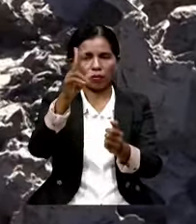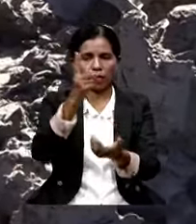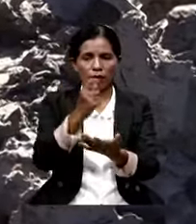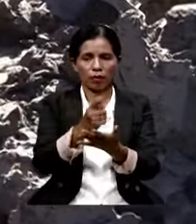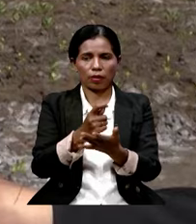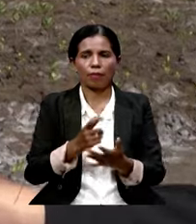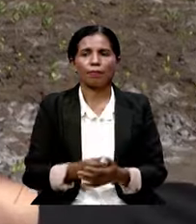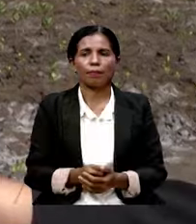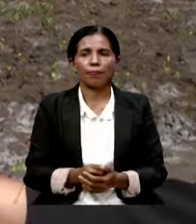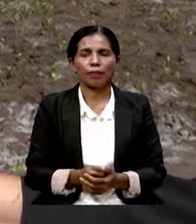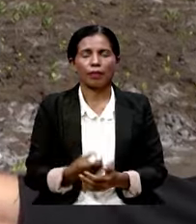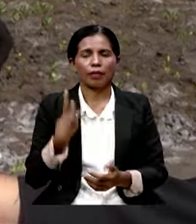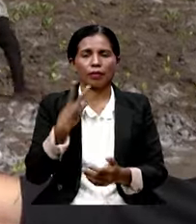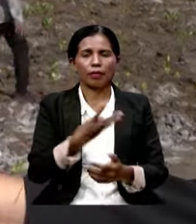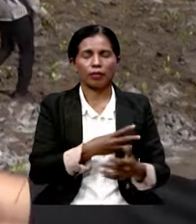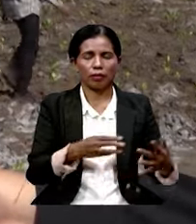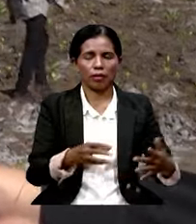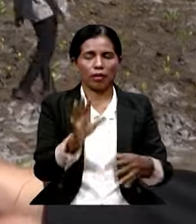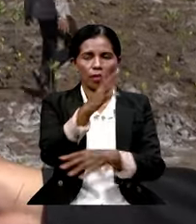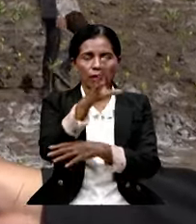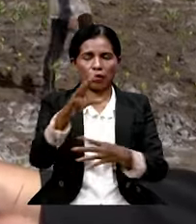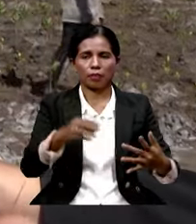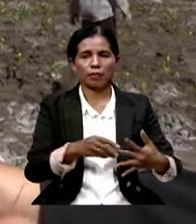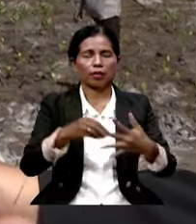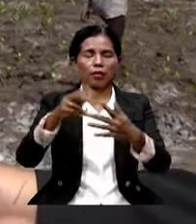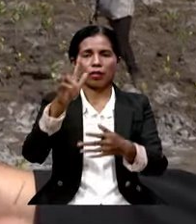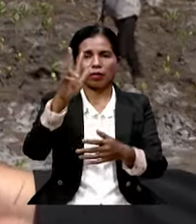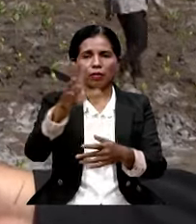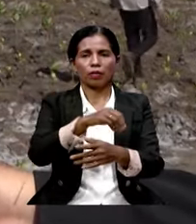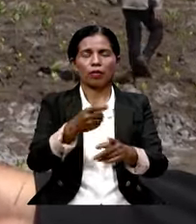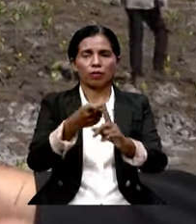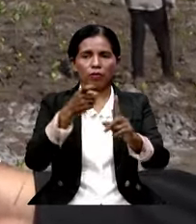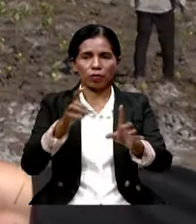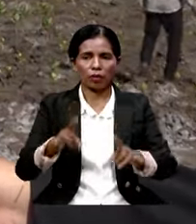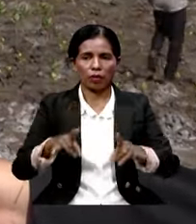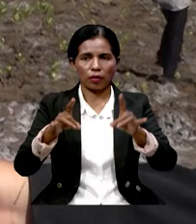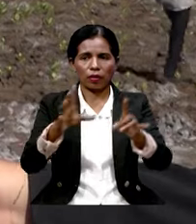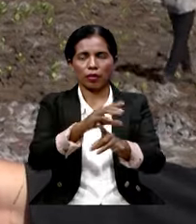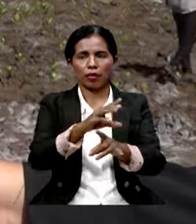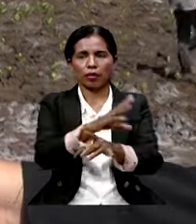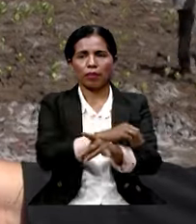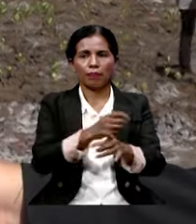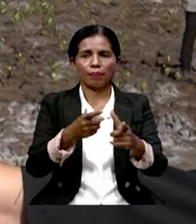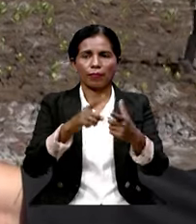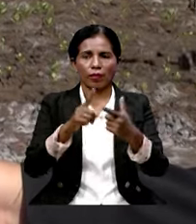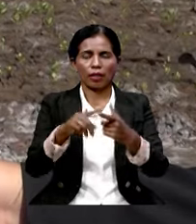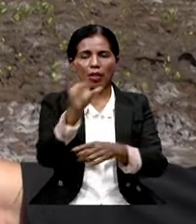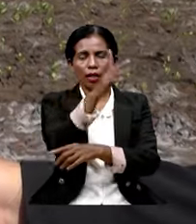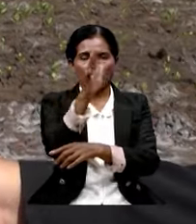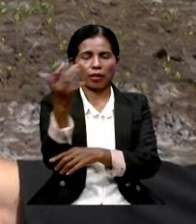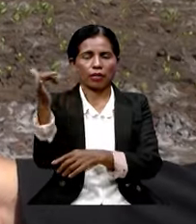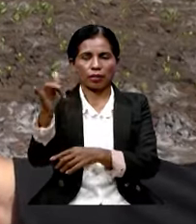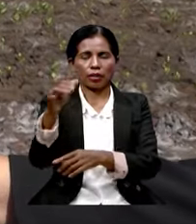Kudani espécies Tolu, espécies Siriops Tagal, Siriops Australis, no Rizopora Piculata. Aí, Sirene,